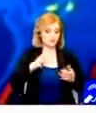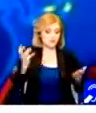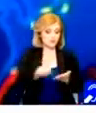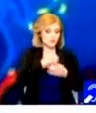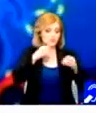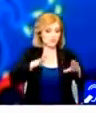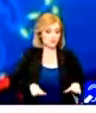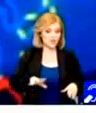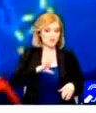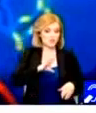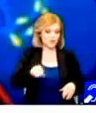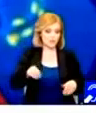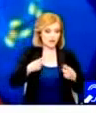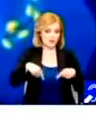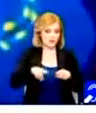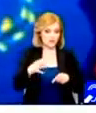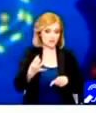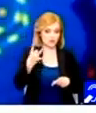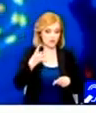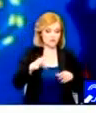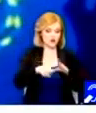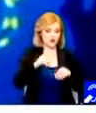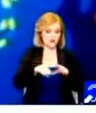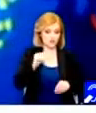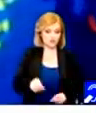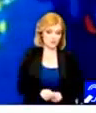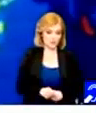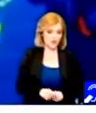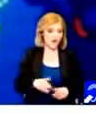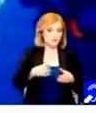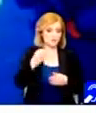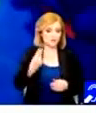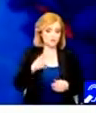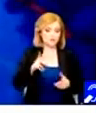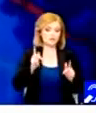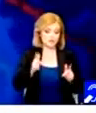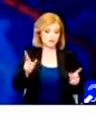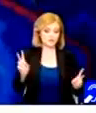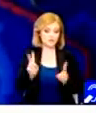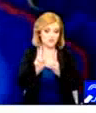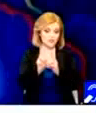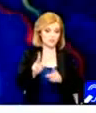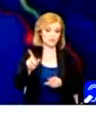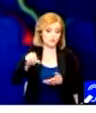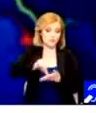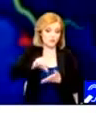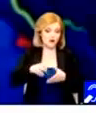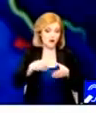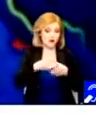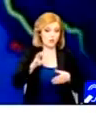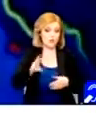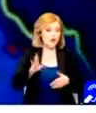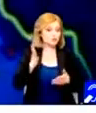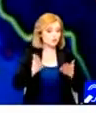consens pentru a evita alegerile anticipate. Socialiștii spun însă că vor accepta dialogul cu reprezentanții acum doar dacă aceștia acceptă